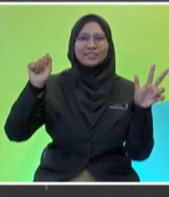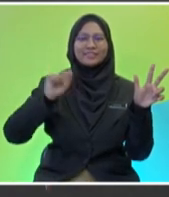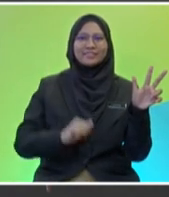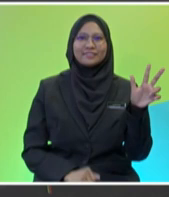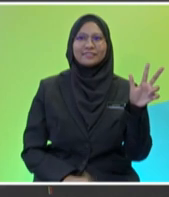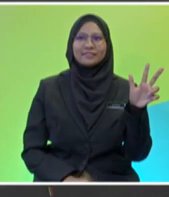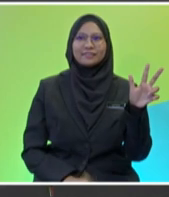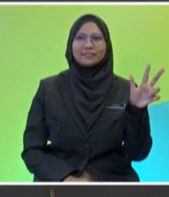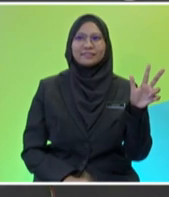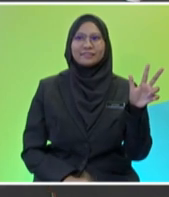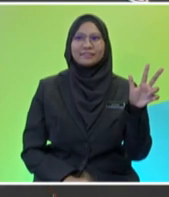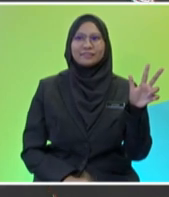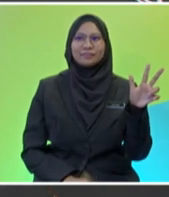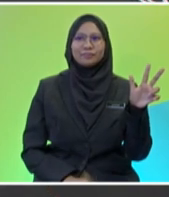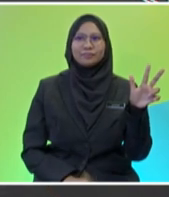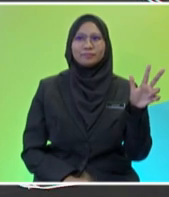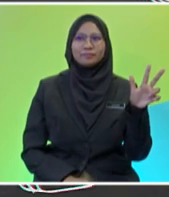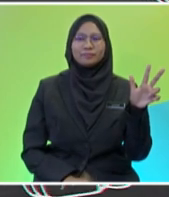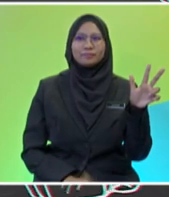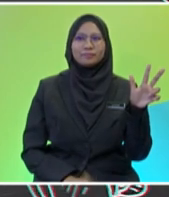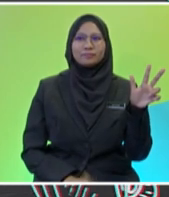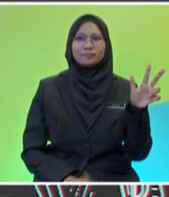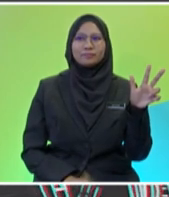dan akhir sekali bersama